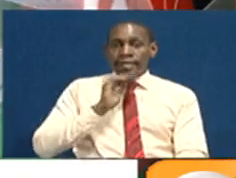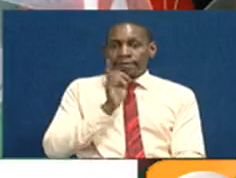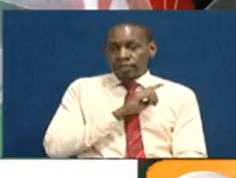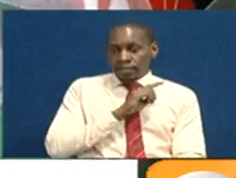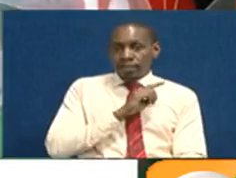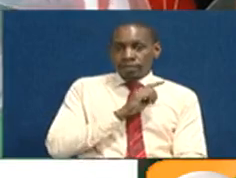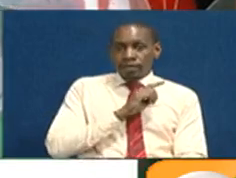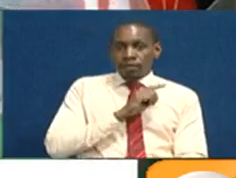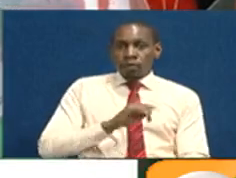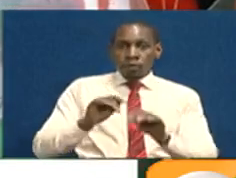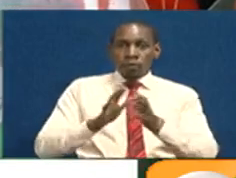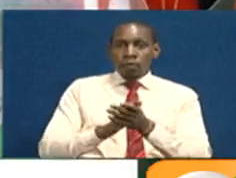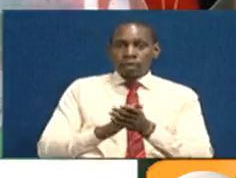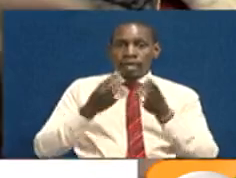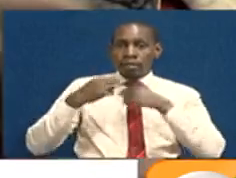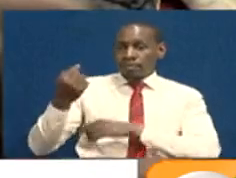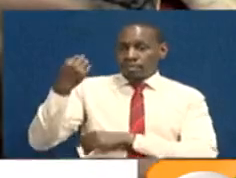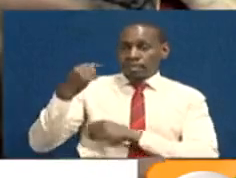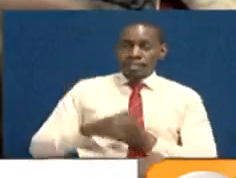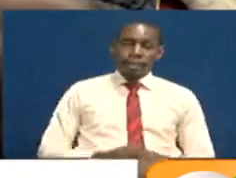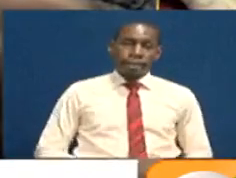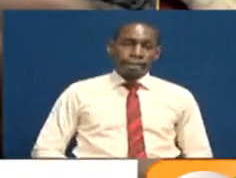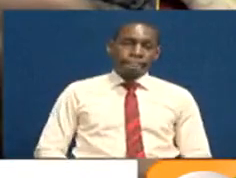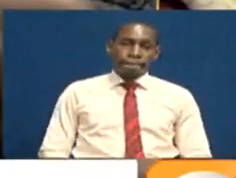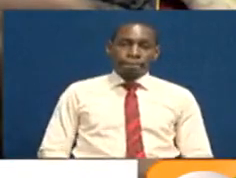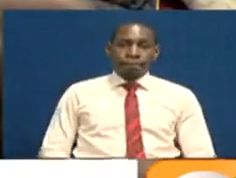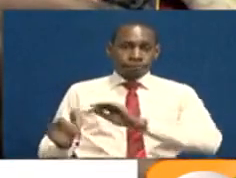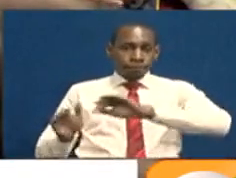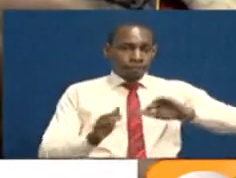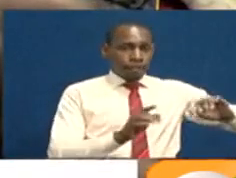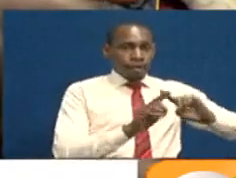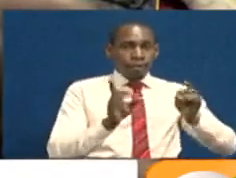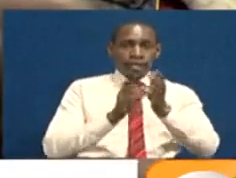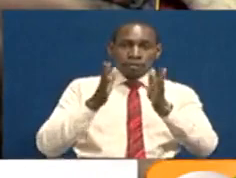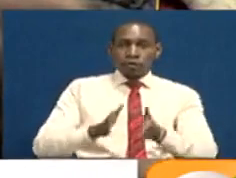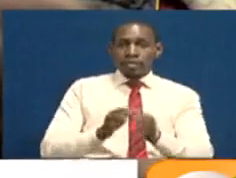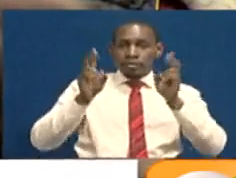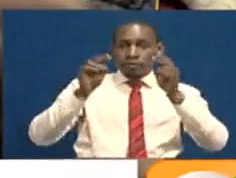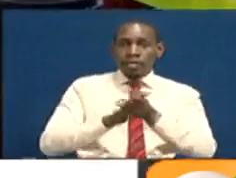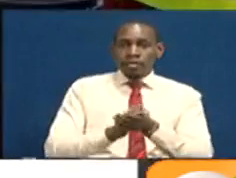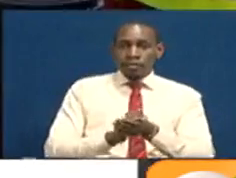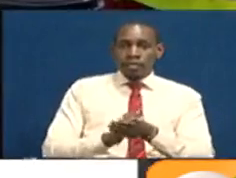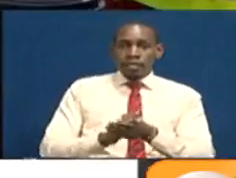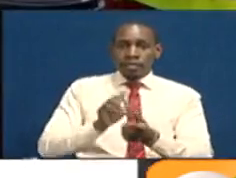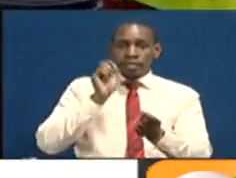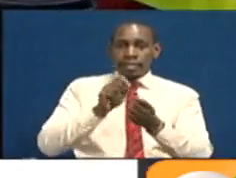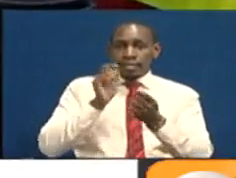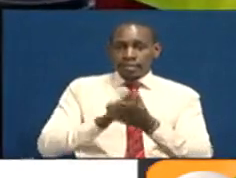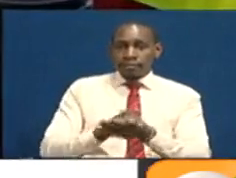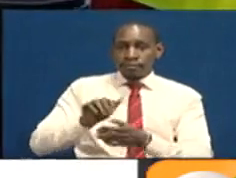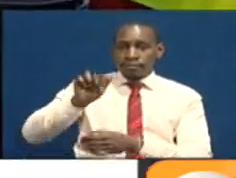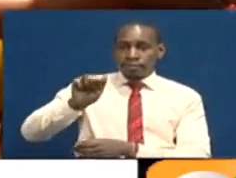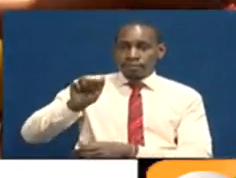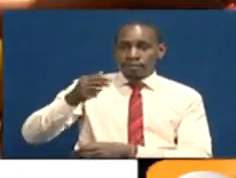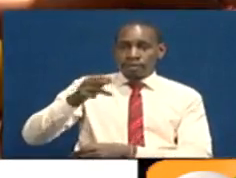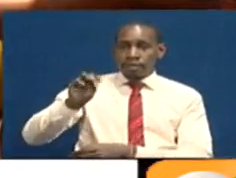kupoteza maisha yao kwenye takwimu za hapo jana. Hata hivyo, daktari wa maswala ya vipimo Ahmed Kalebi